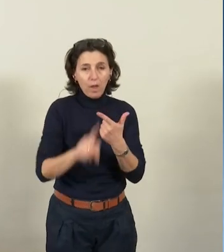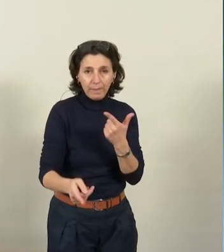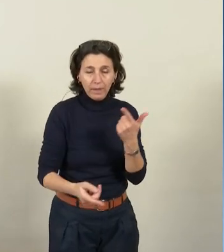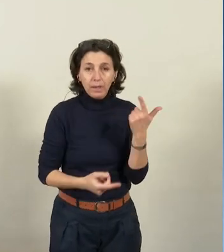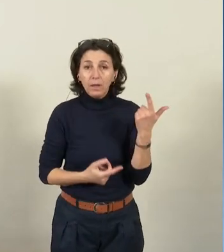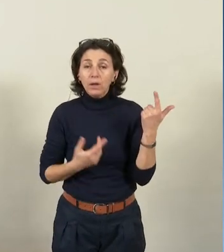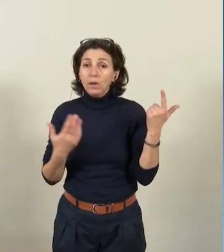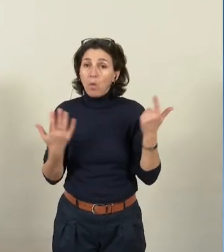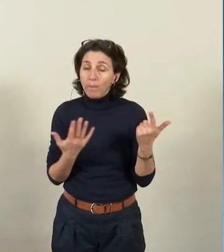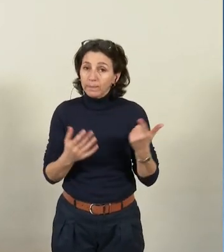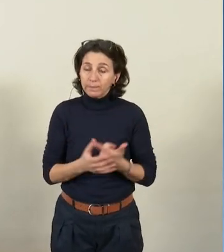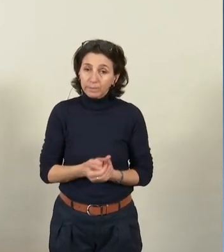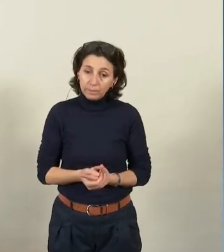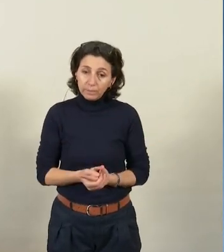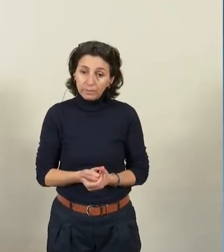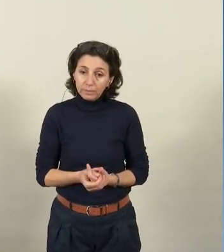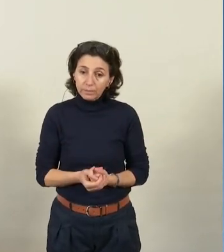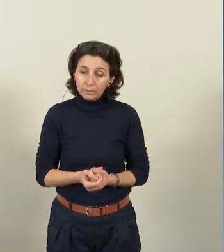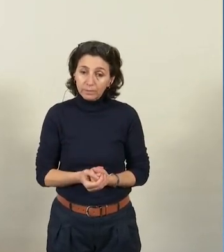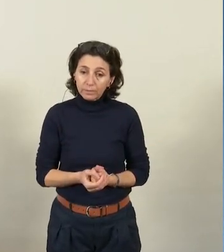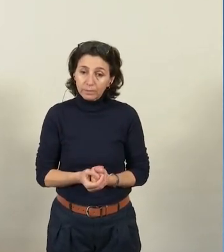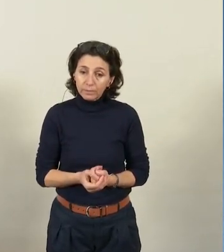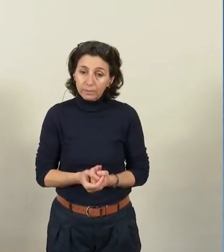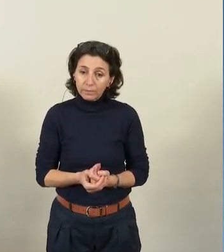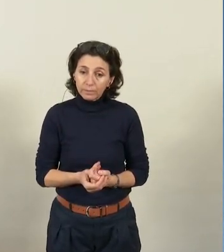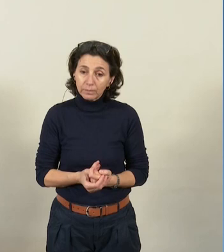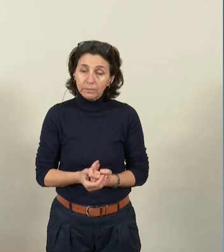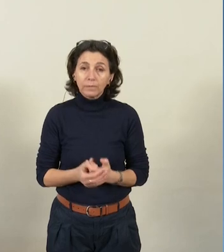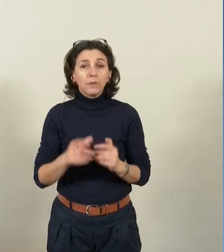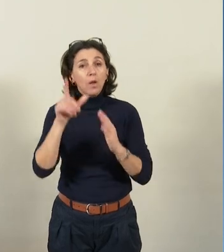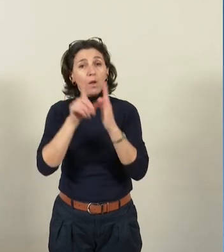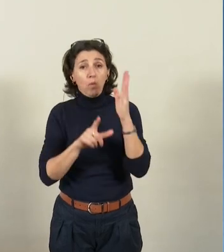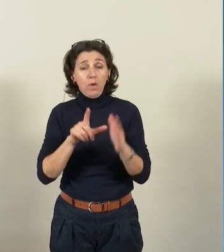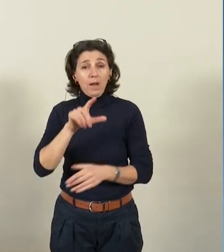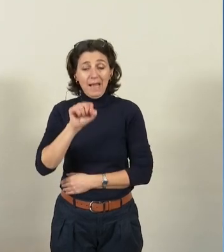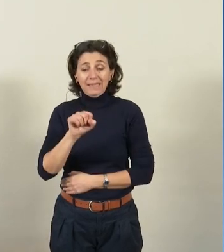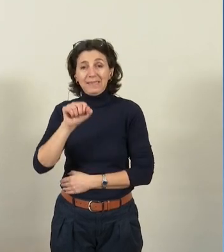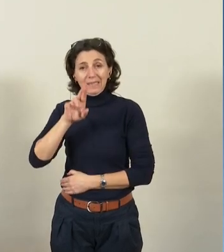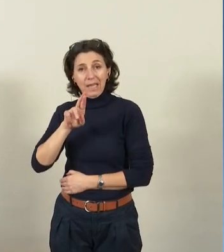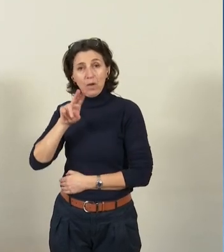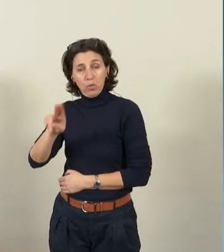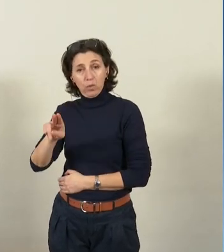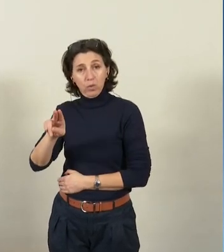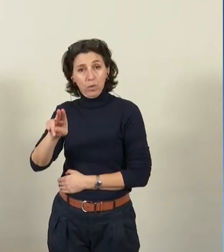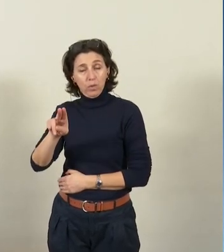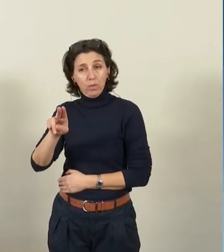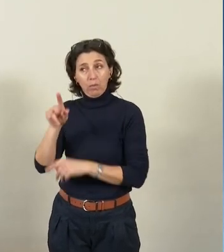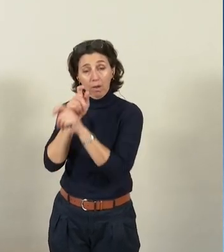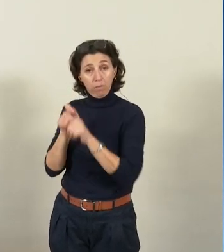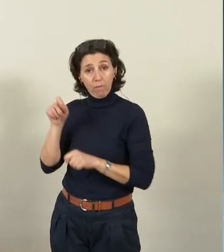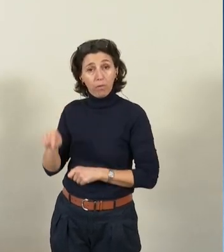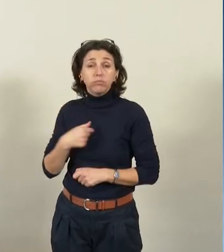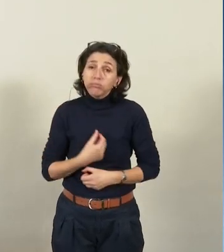c'est que le respect de la loi su d'abord nous nous sommes exprimés je me suis exprimé ladessus